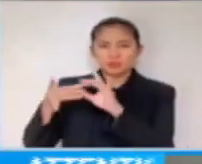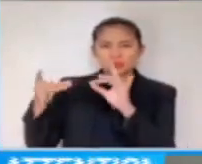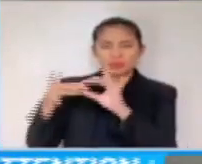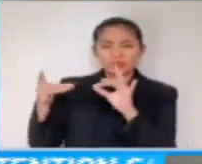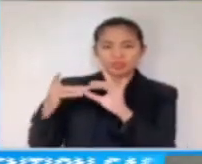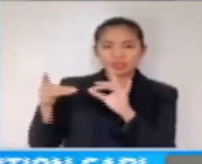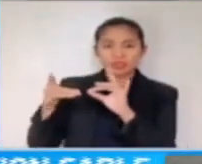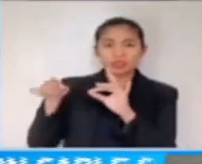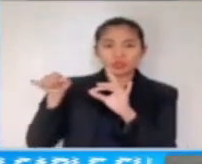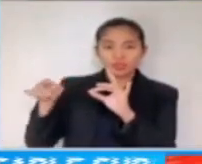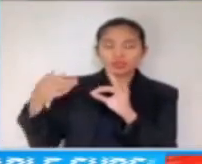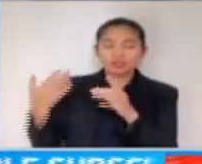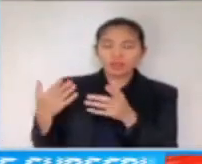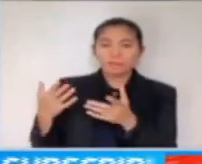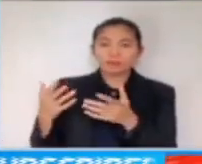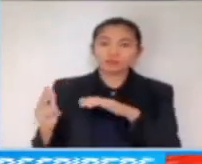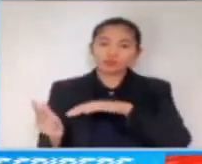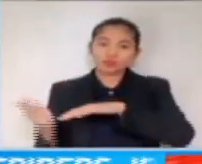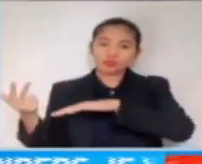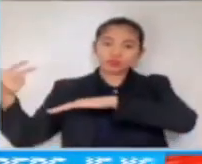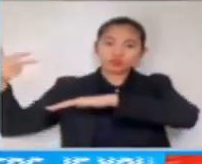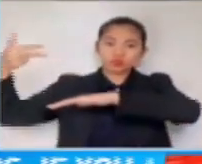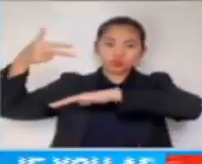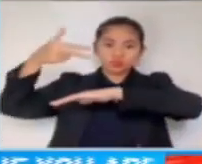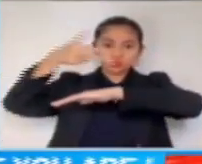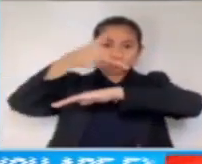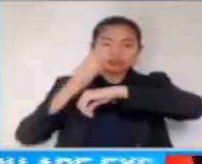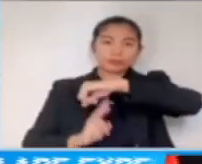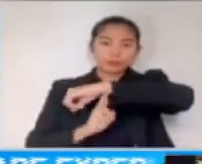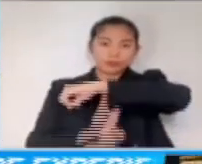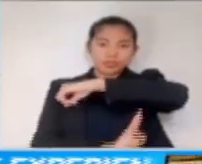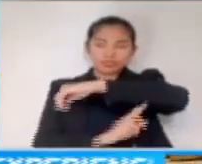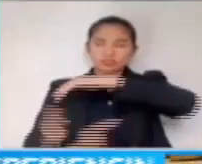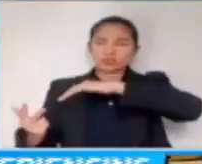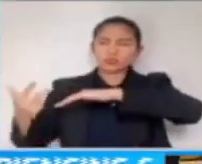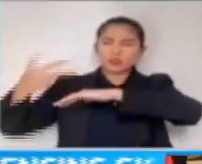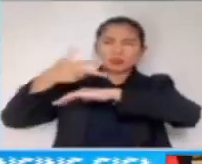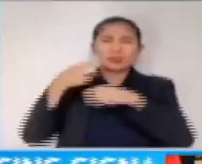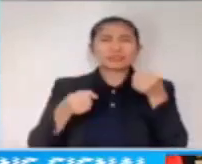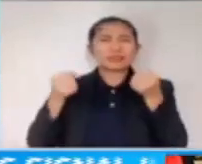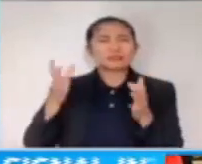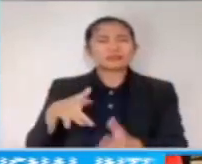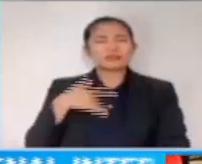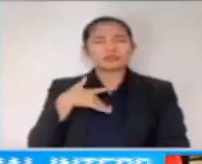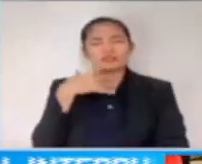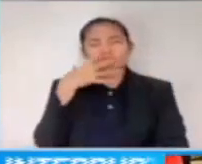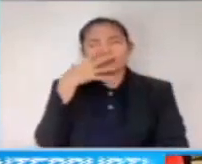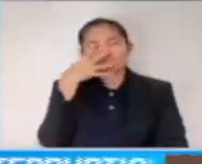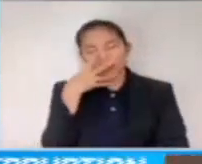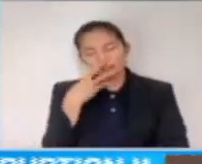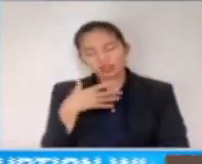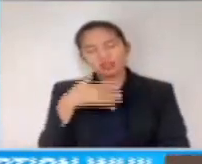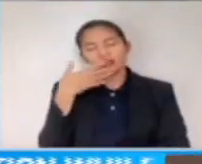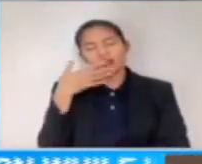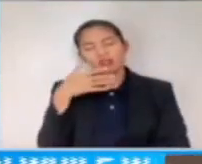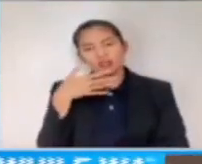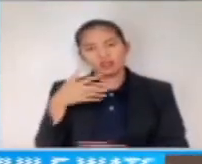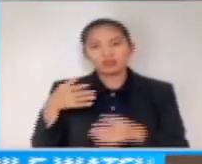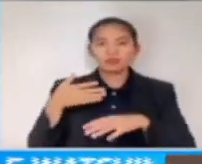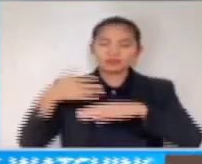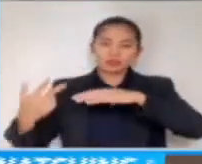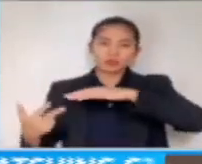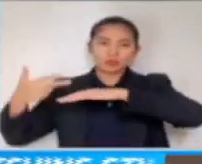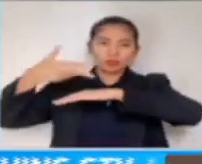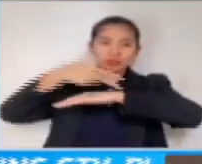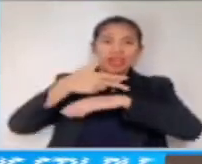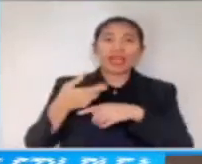flyover ang tanker. Ang sinasabing antukin ang driver nito at pumihit pakaliwa. Buti, Rafi,